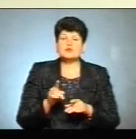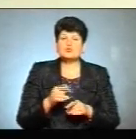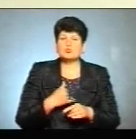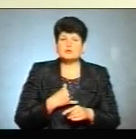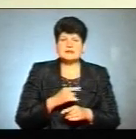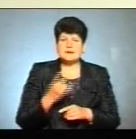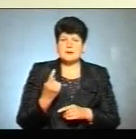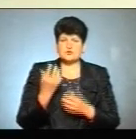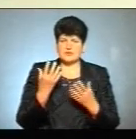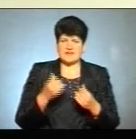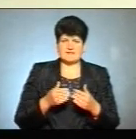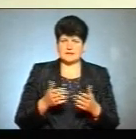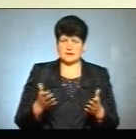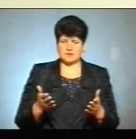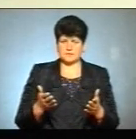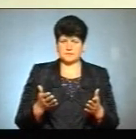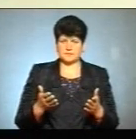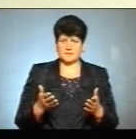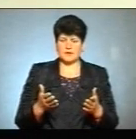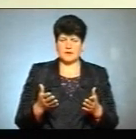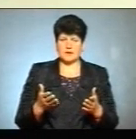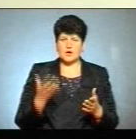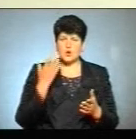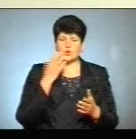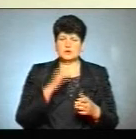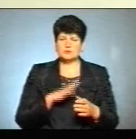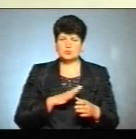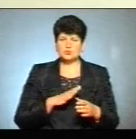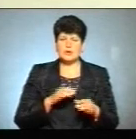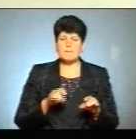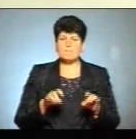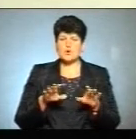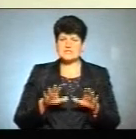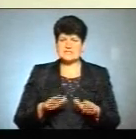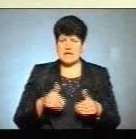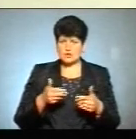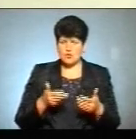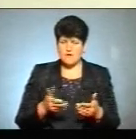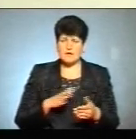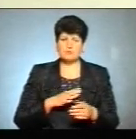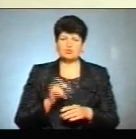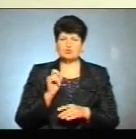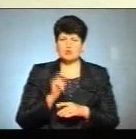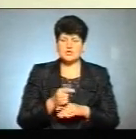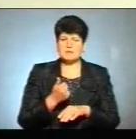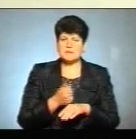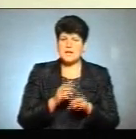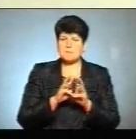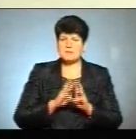дня відкрилися. Буквально, коли була винесена ця постанова і було доручення